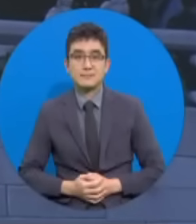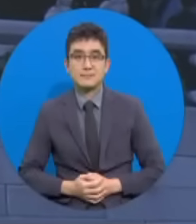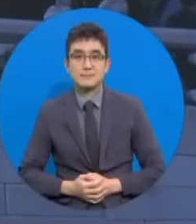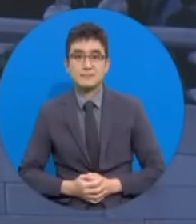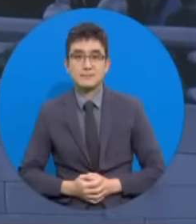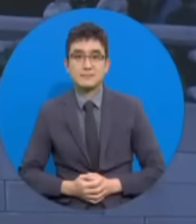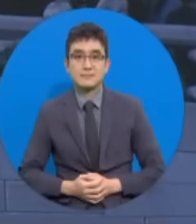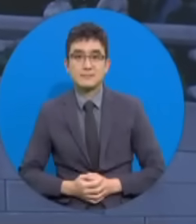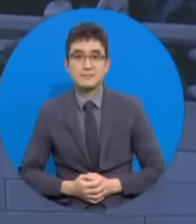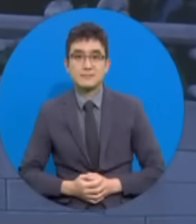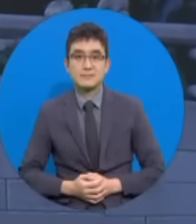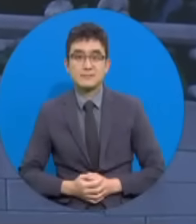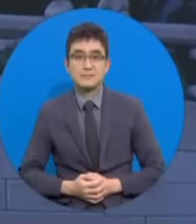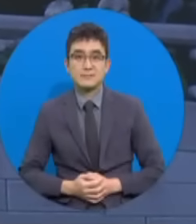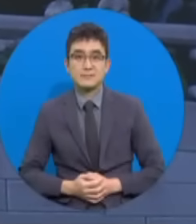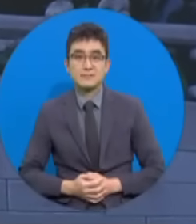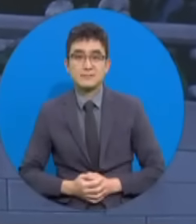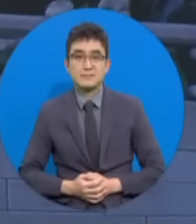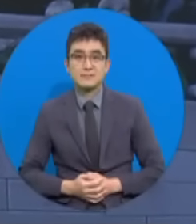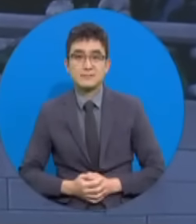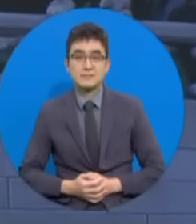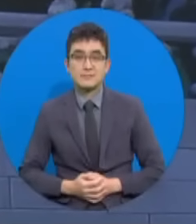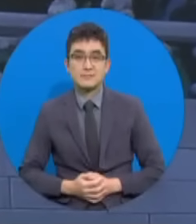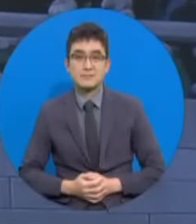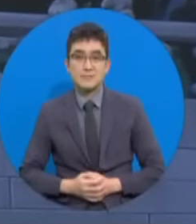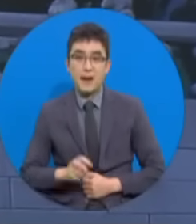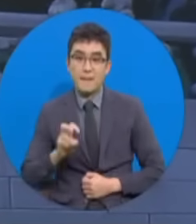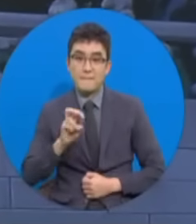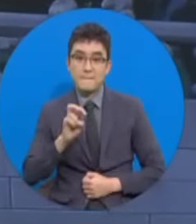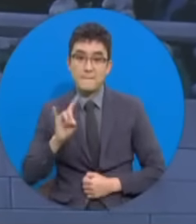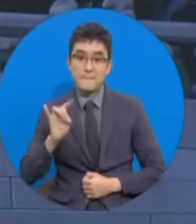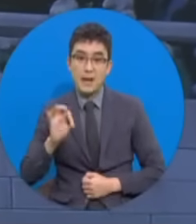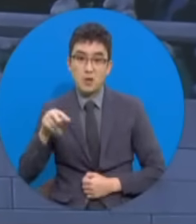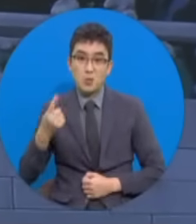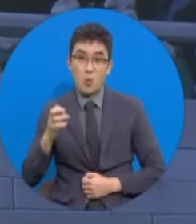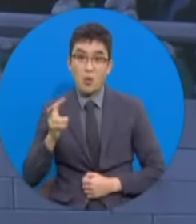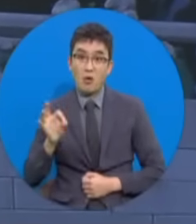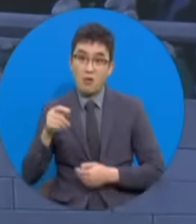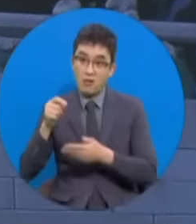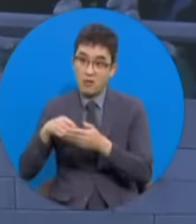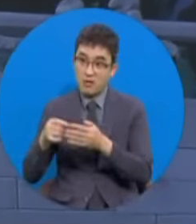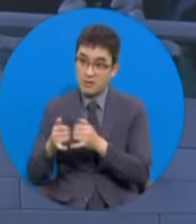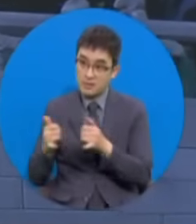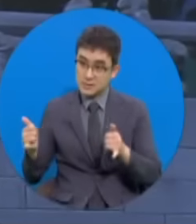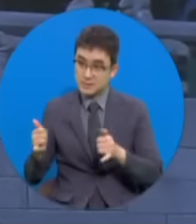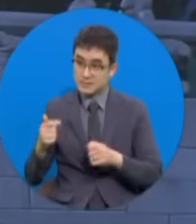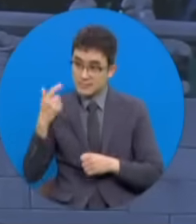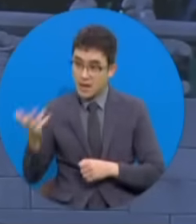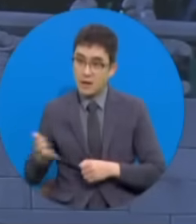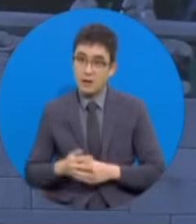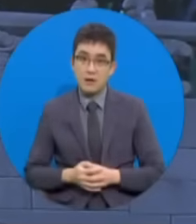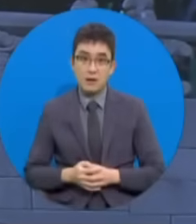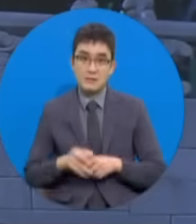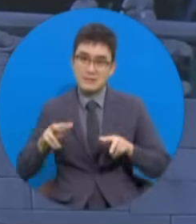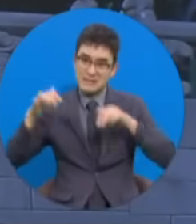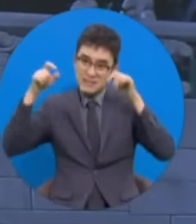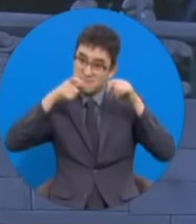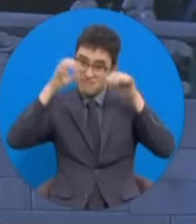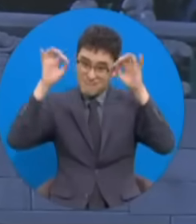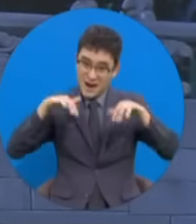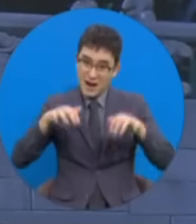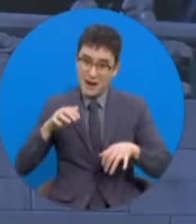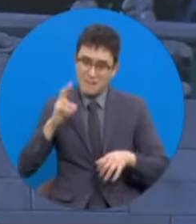자, 취재기자 연결을 봤습니다. 맹수영 칼럼니스트, 지금 비가 상당히 많이 온 거예요? 지역에